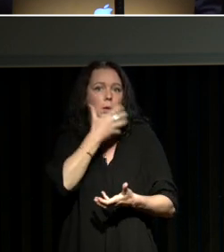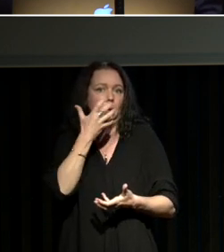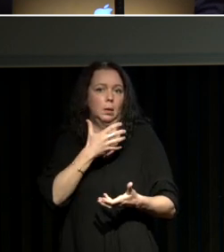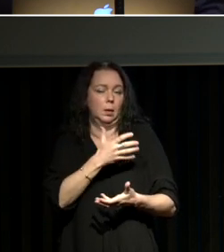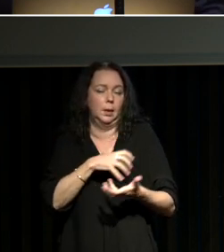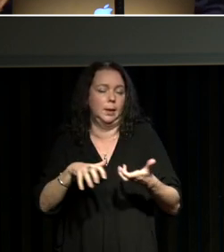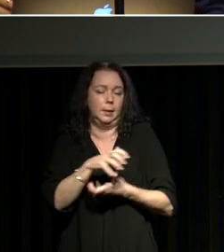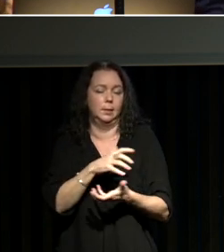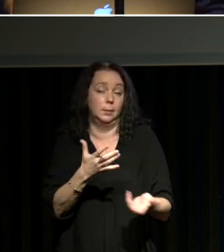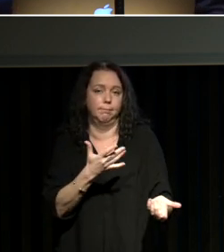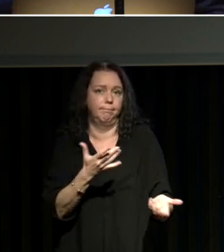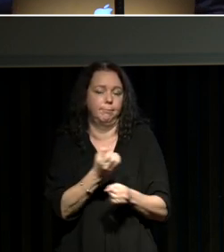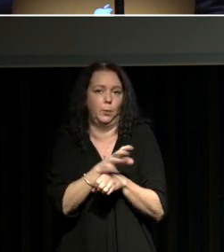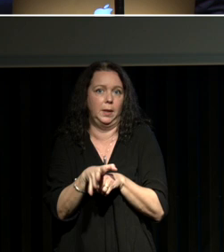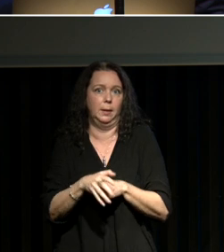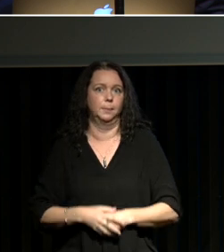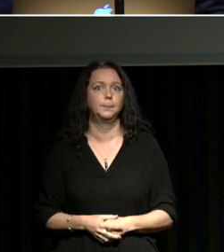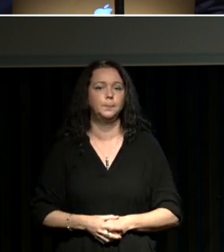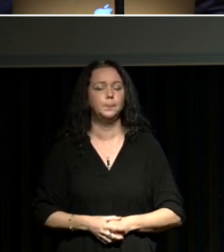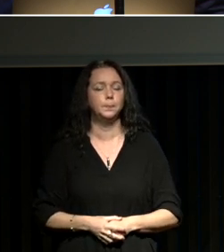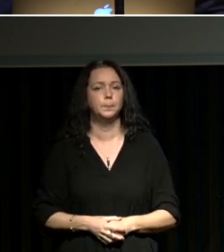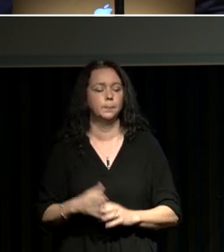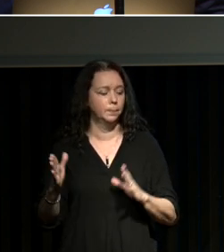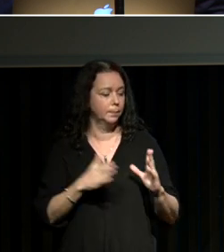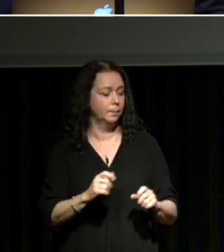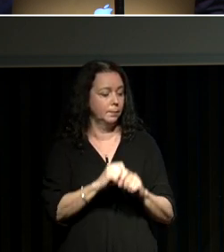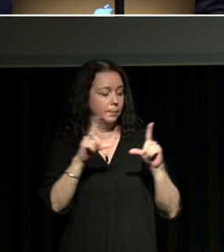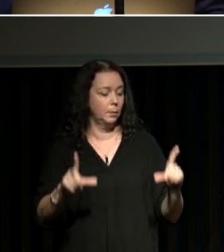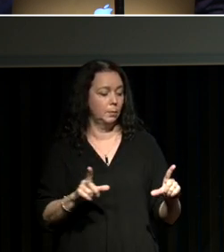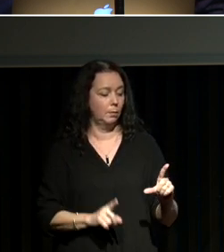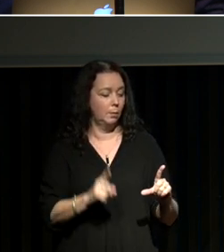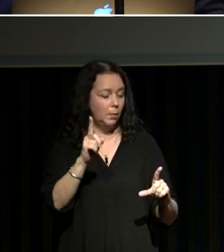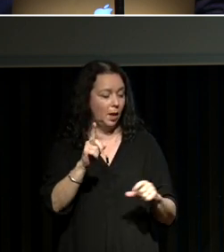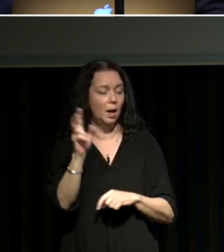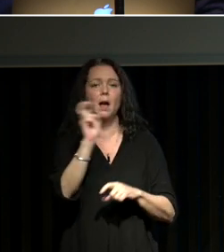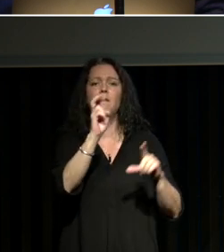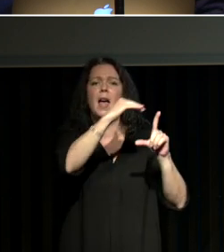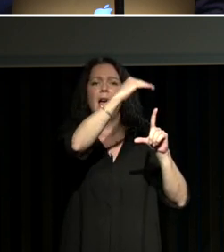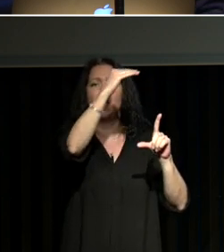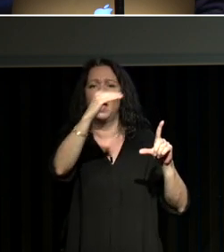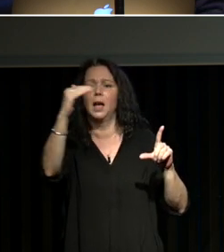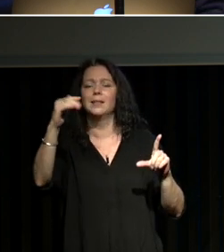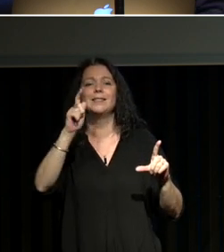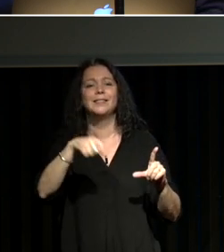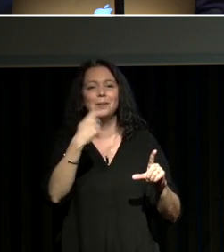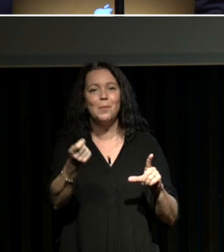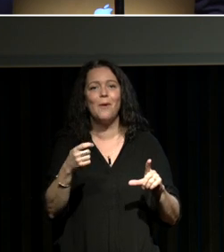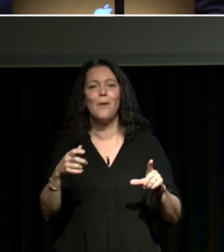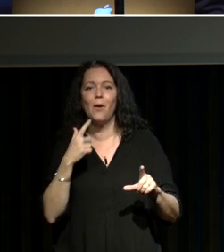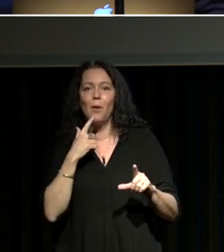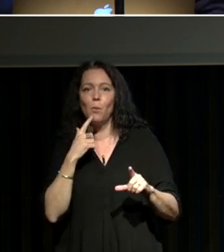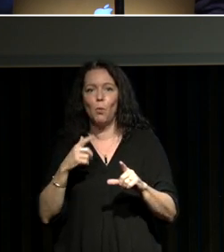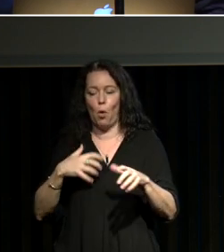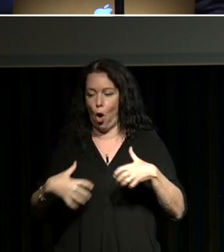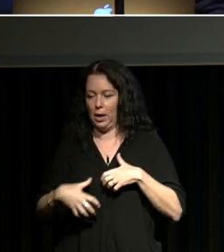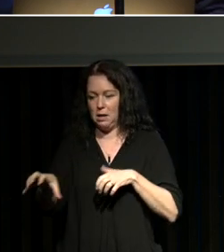Covid. Ce que vous voyez sur la diapositive en haut, en vert comme ça, c'est la trajectoire qu'aurait dû être le nombre de prélèvements d'organes sur